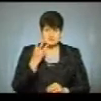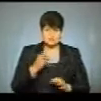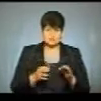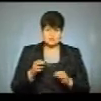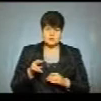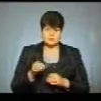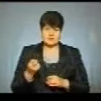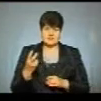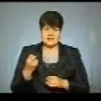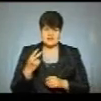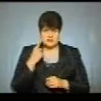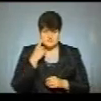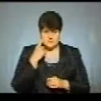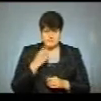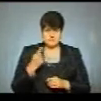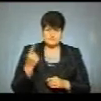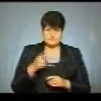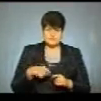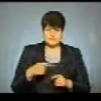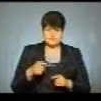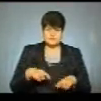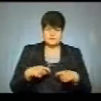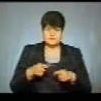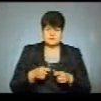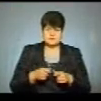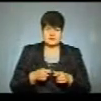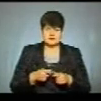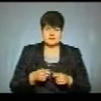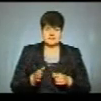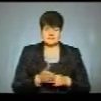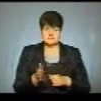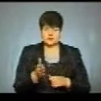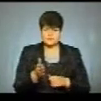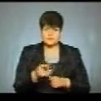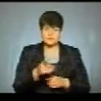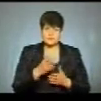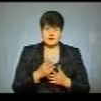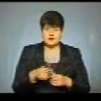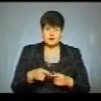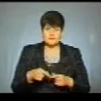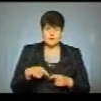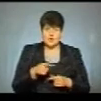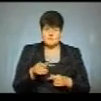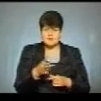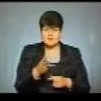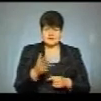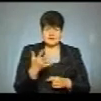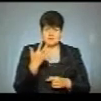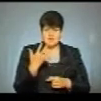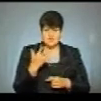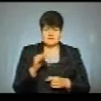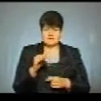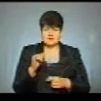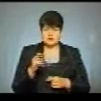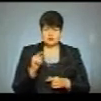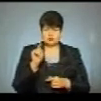12 балів. Перша естафета – біг змійкою. Вони мають убігти 5 фішок, як змійкою, рухаються туди